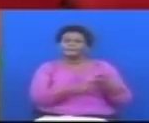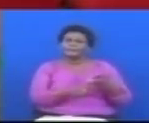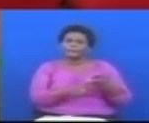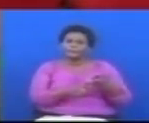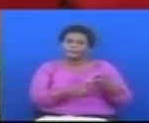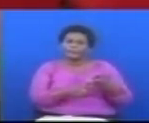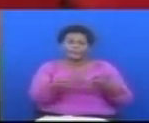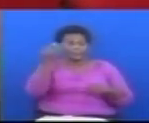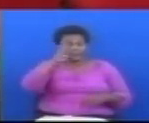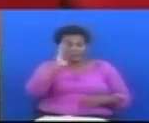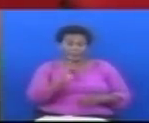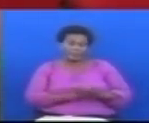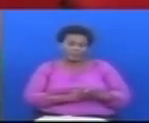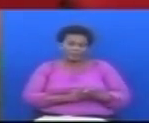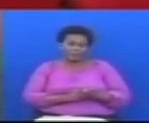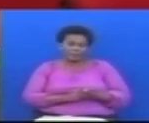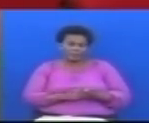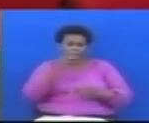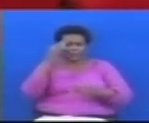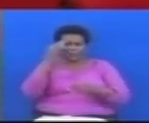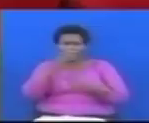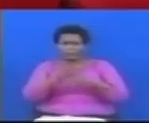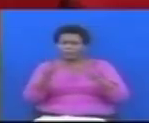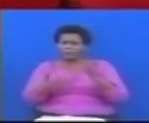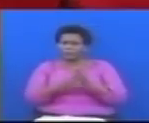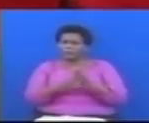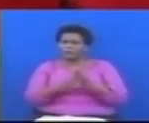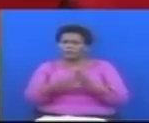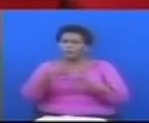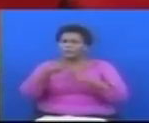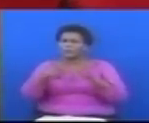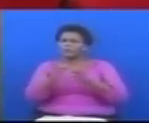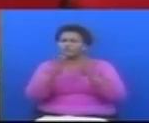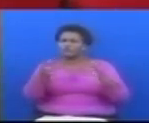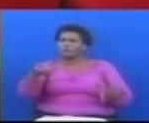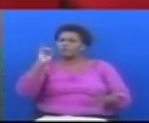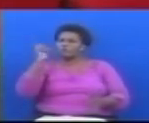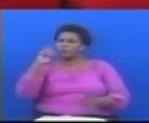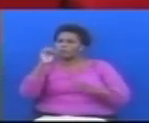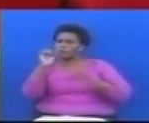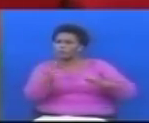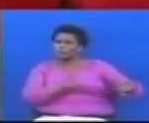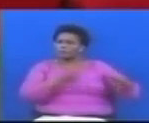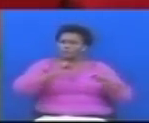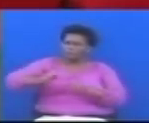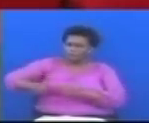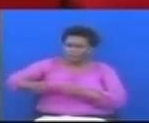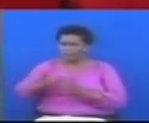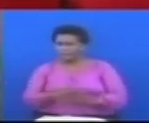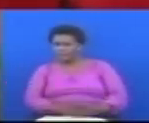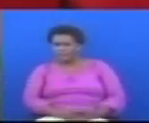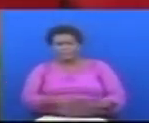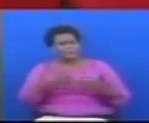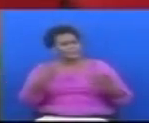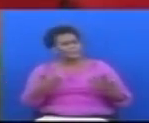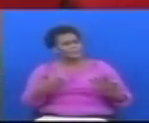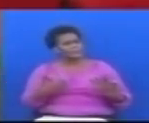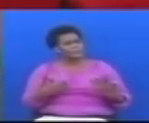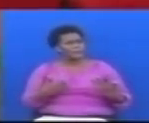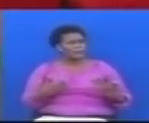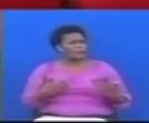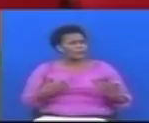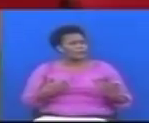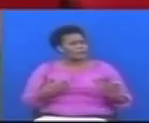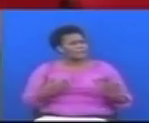mnoka wa Stigo, je, wananchi wa Kibiti ambao kipachao ni kikubwa wategemea ili kukata kuni na mkaa,